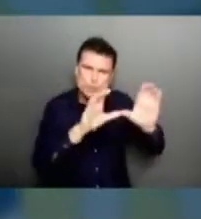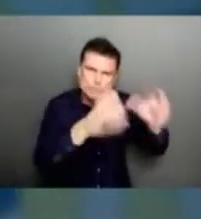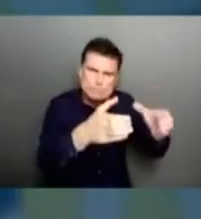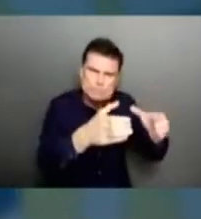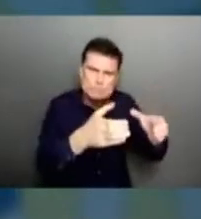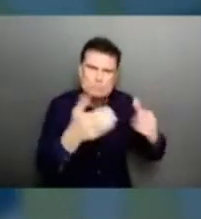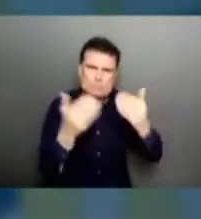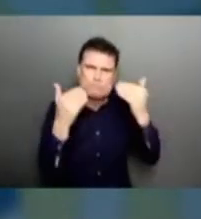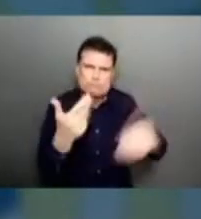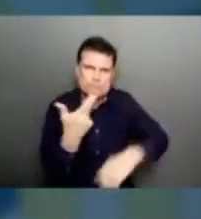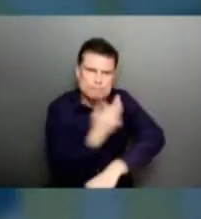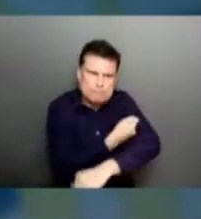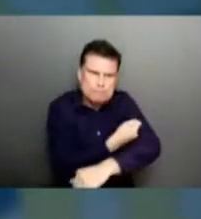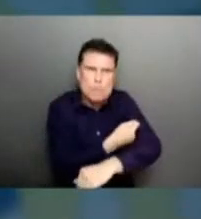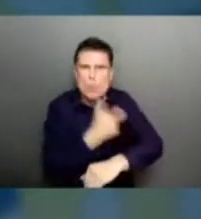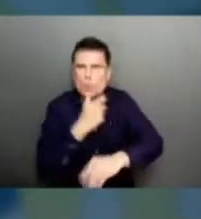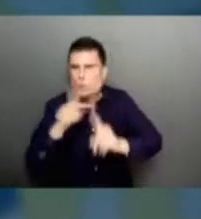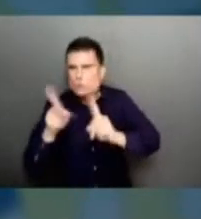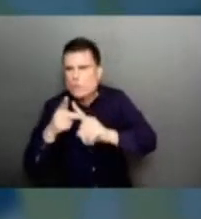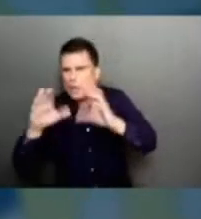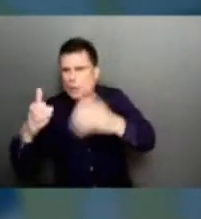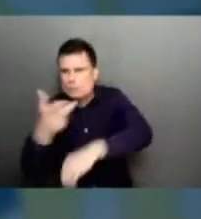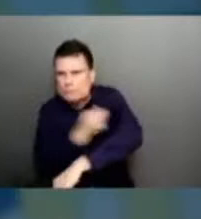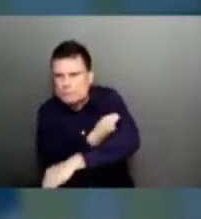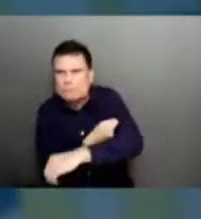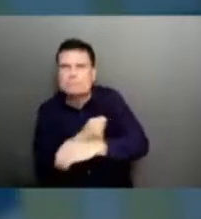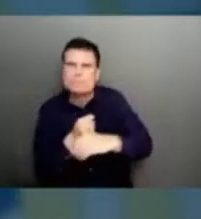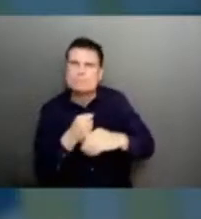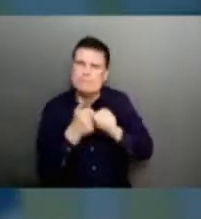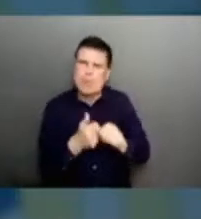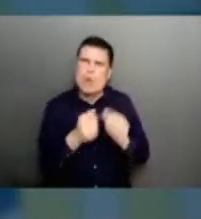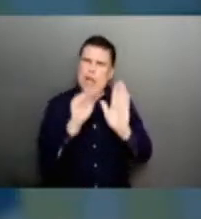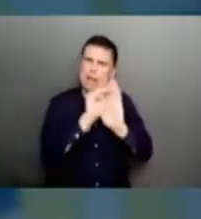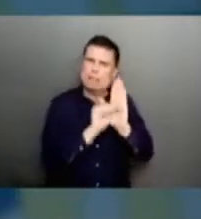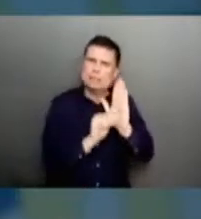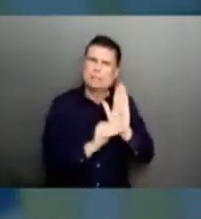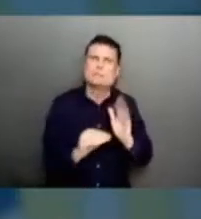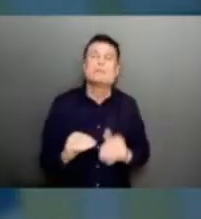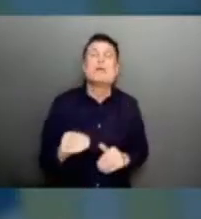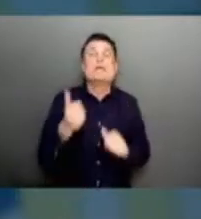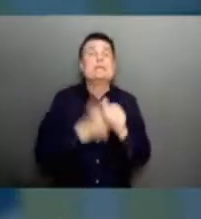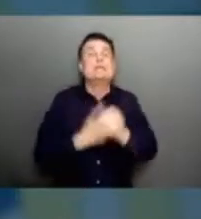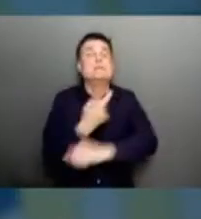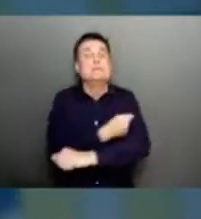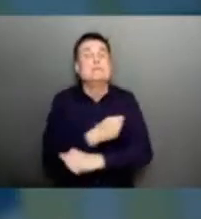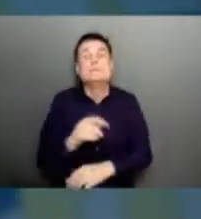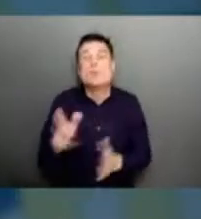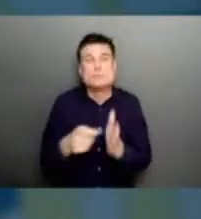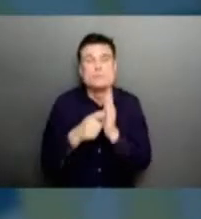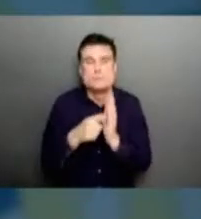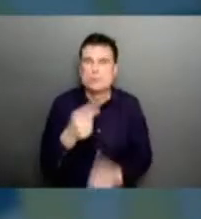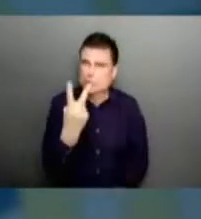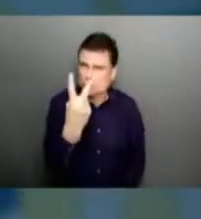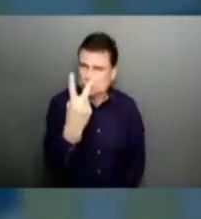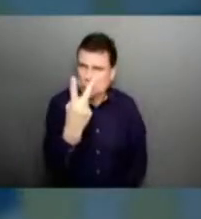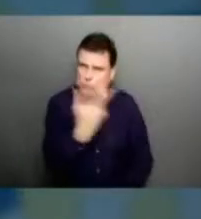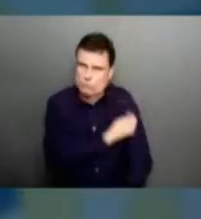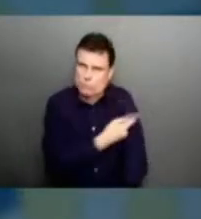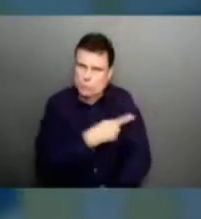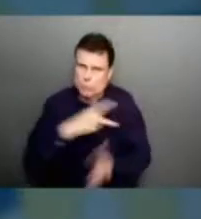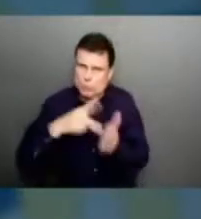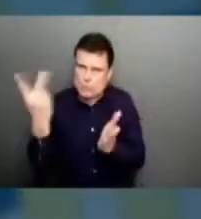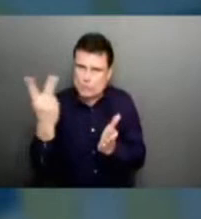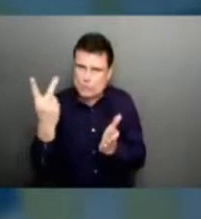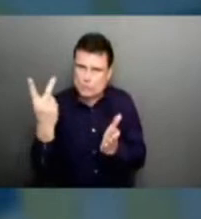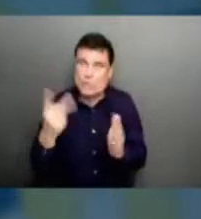要 around 给 day 大家建议的第二 28. 针 But 不管是 we 哪个 know 疫苗 we can 都 immunize 要 way more 35 people 天 in 我 the 们是 first couple of 要 weeks with 建 their 议大